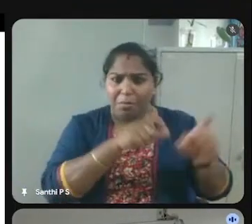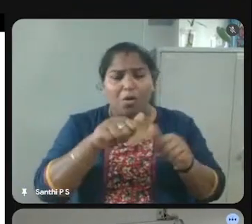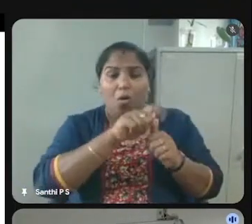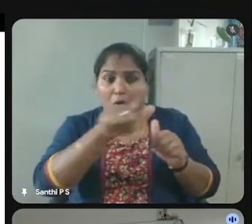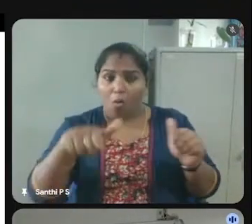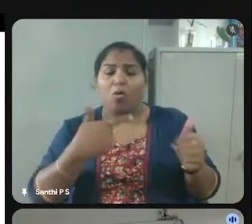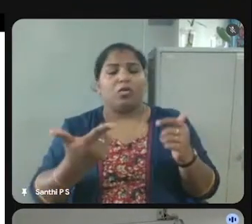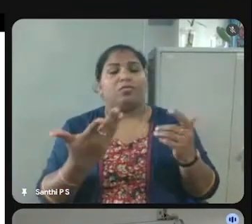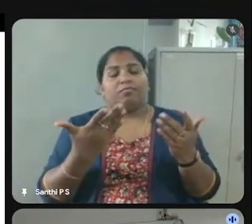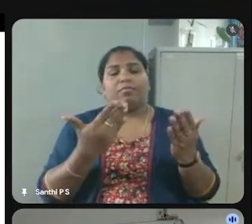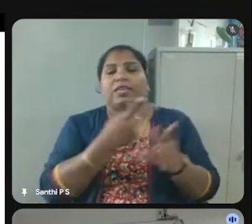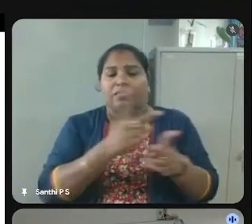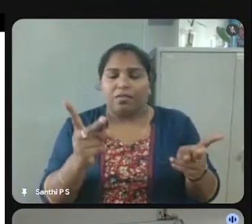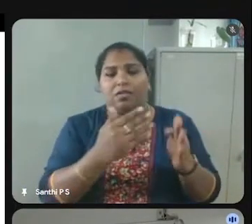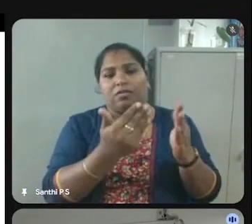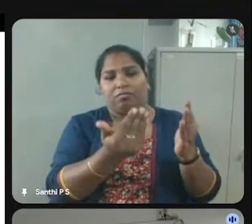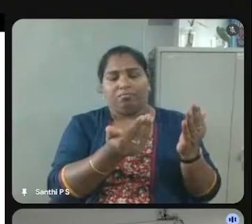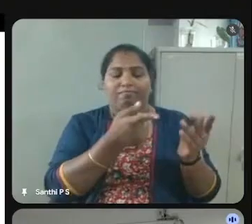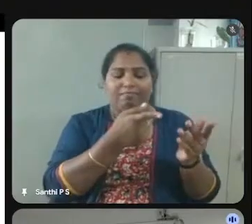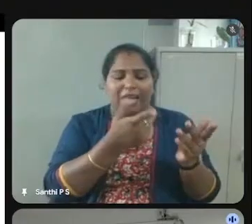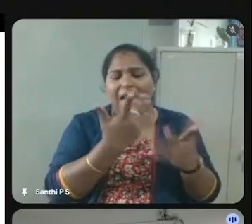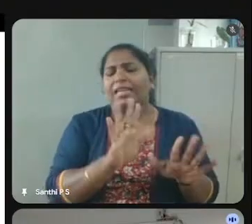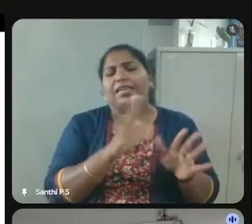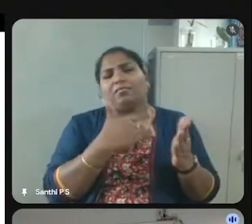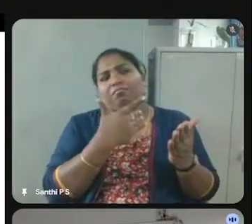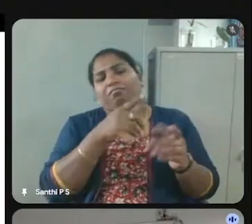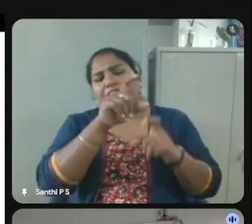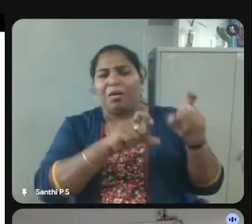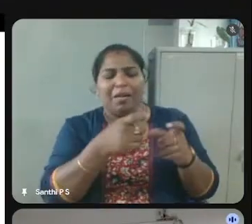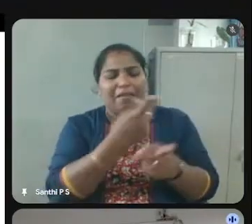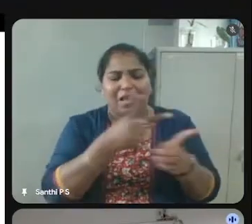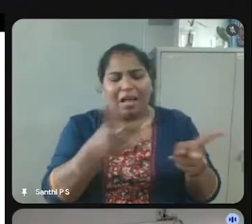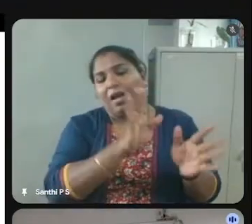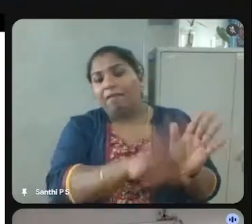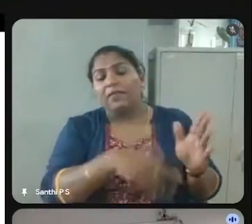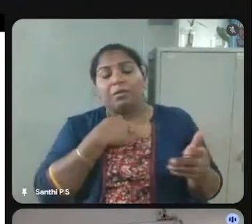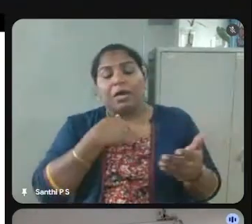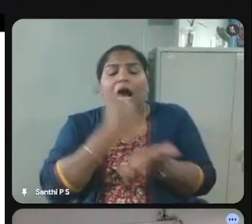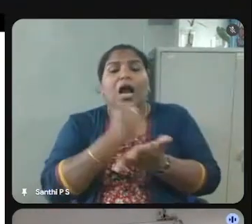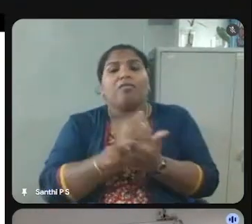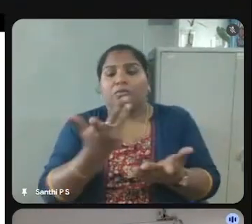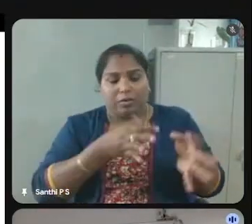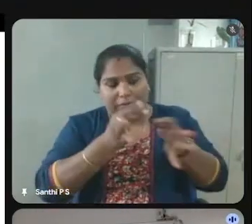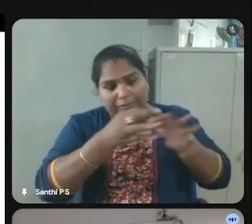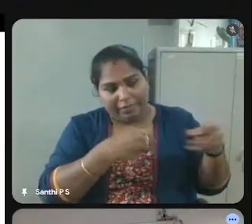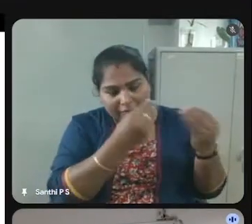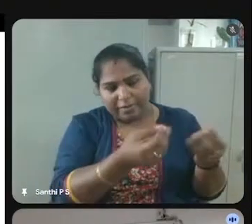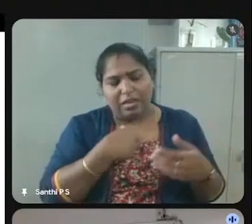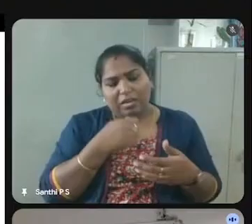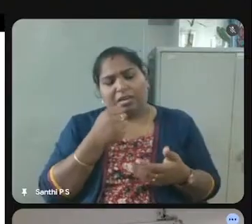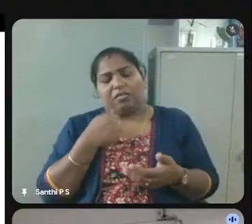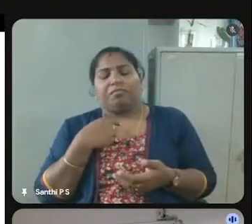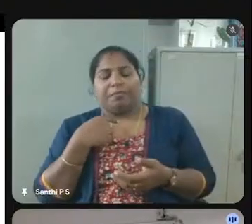വേണ്ടിയിട്ടുള്ള പിന്തുണാ സംവിധാനങ്ങൾ എന്നിവരോട് നമ്മുടെ ആവശ്യങ്ങൾ പറയുക. അപ്പൊ എനിക്ക് എന്റെ കുഞ്ഞിന് ഇന്ന ആവശ്യങ്ങളുണ്ട്,